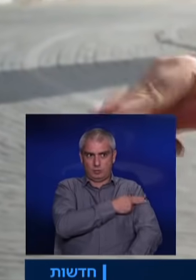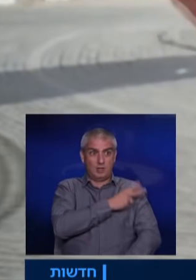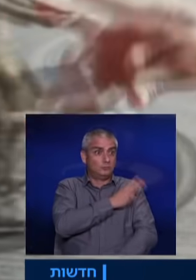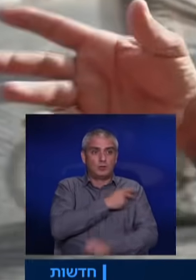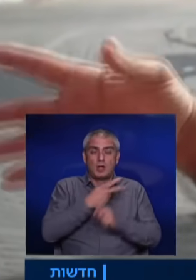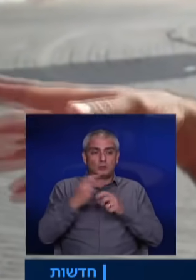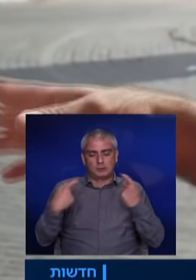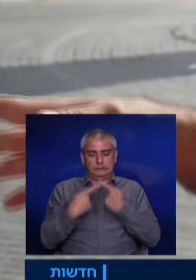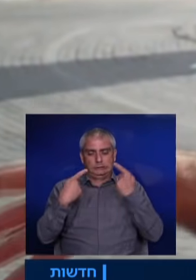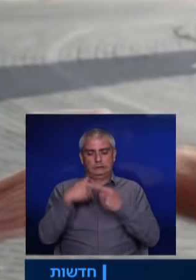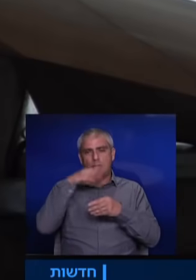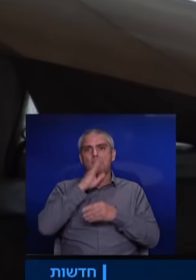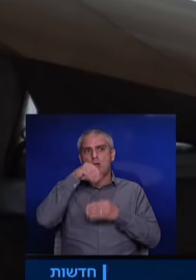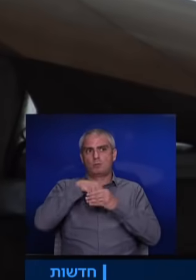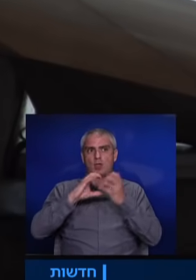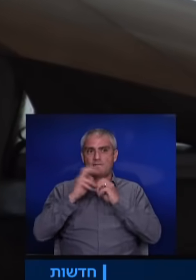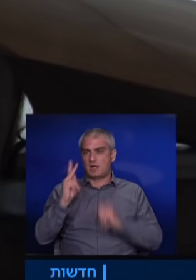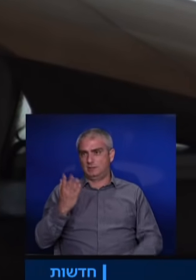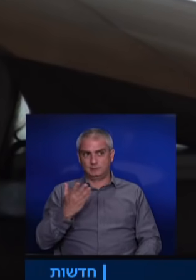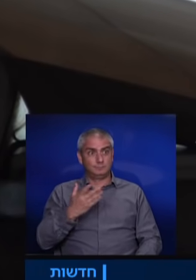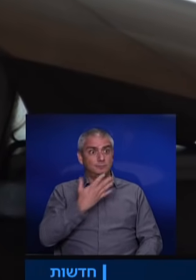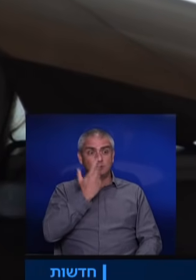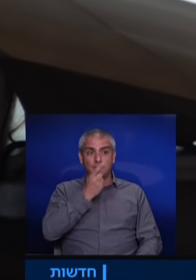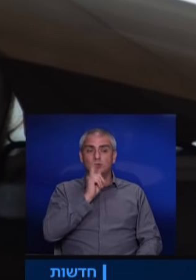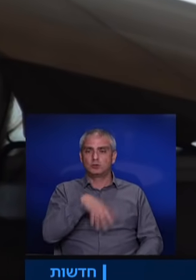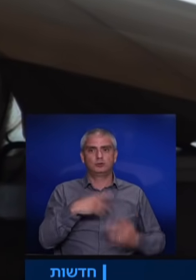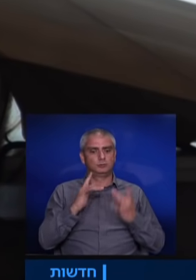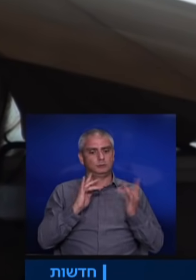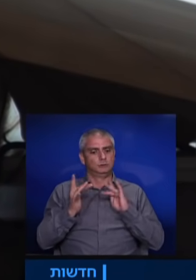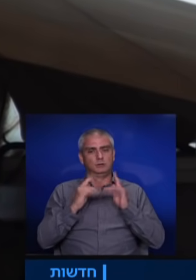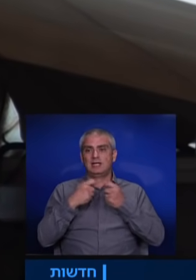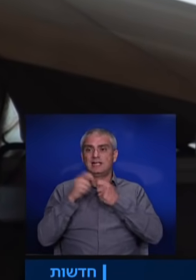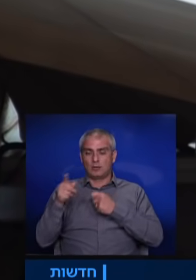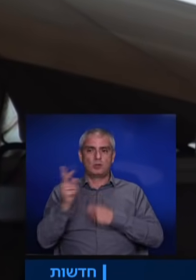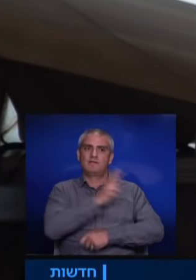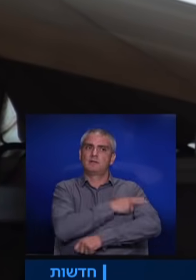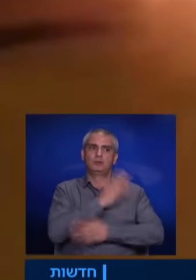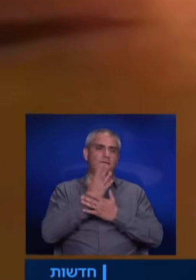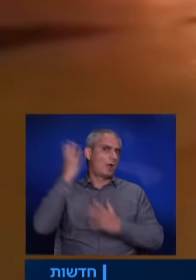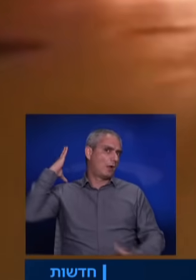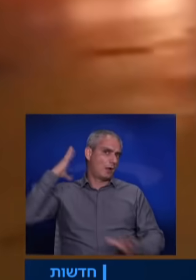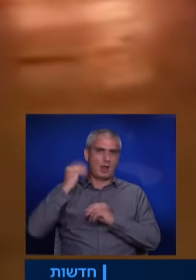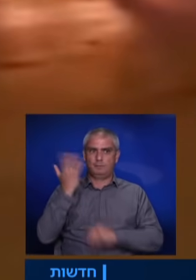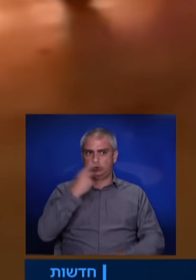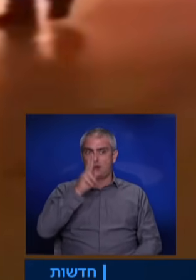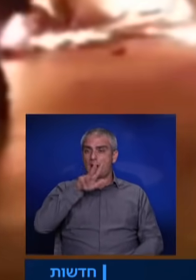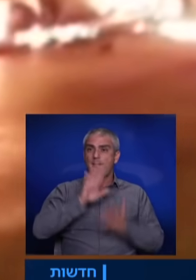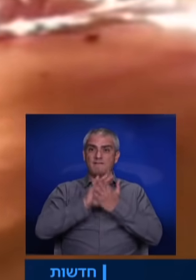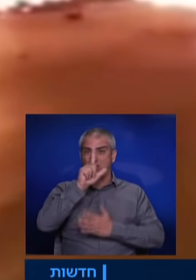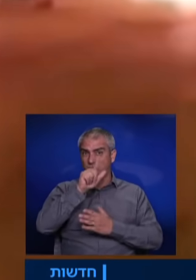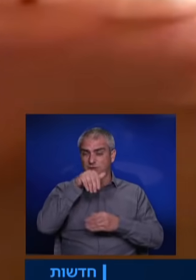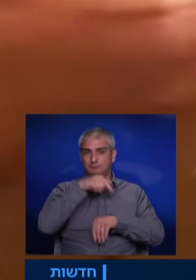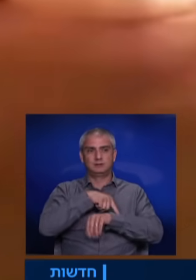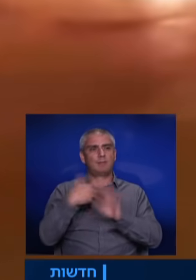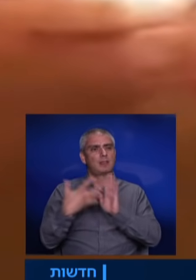רק עושה את חכים ובעיות בכפר קאסם. מסתבר שיש מתח גדול מאוד בין הארגון למשטרה כבר שנים. ב-2017, במהלך